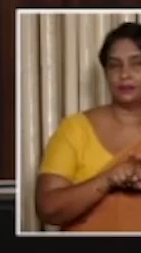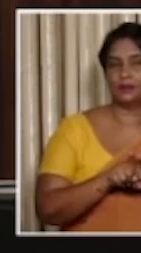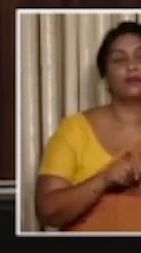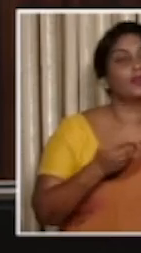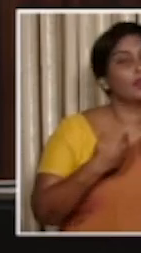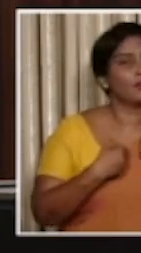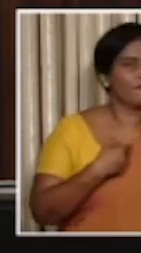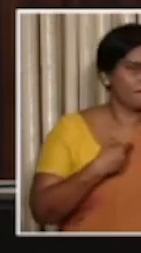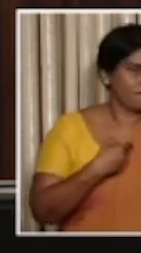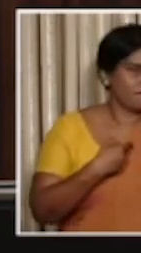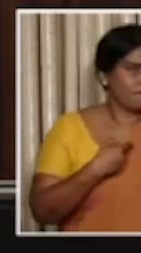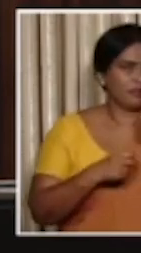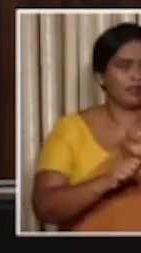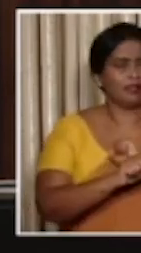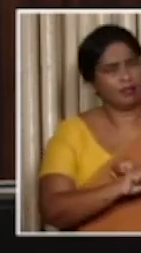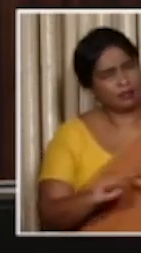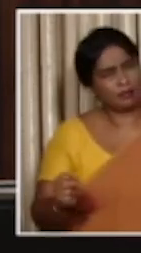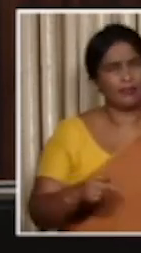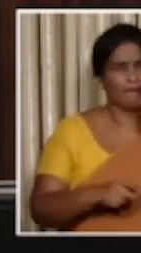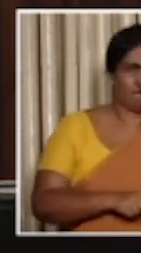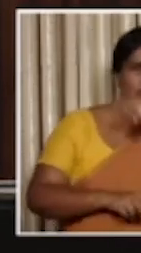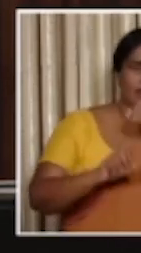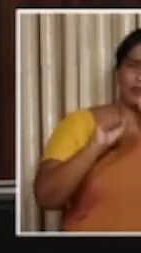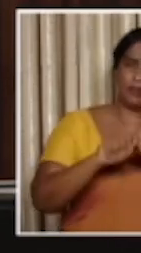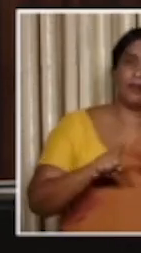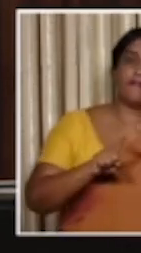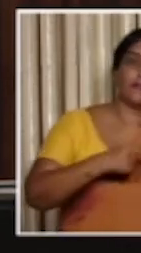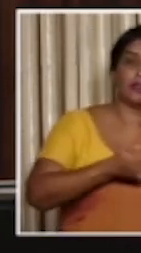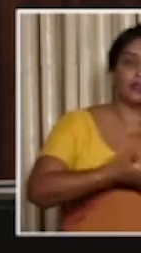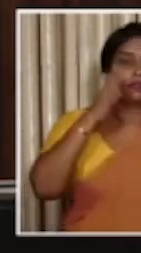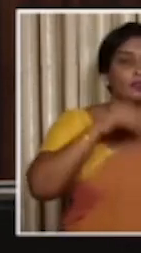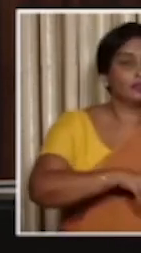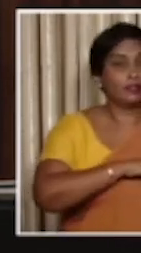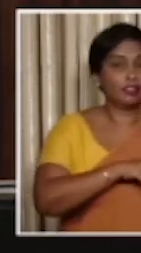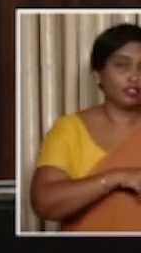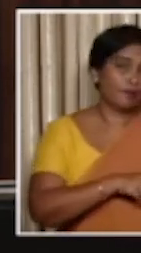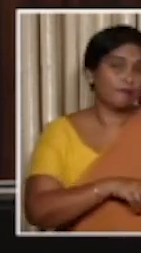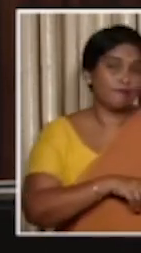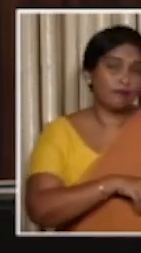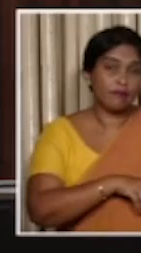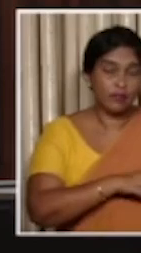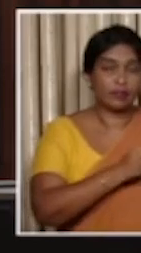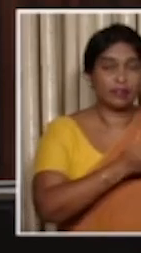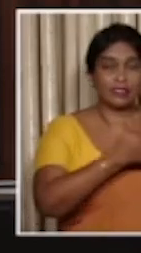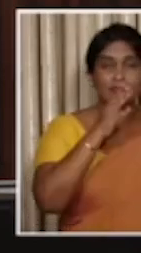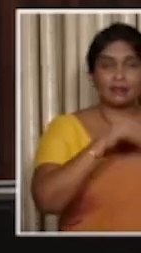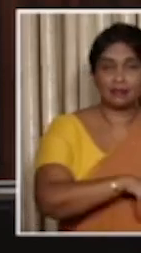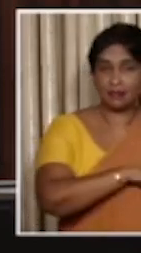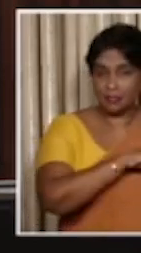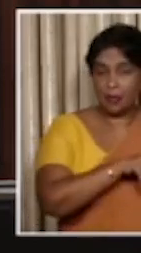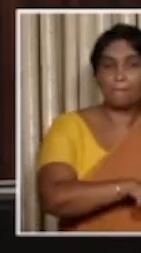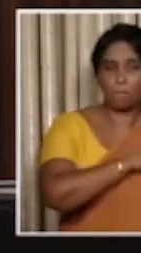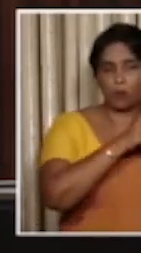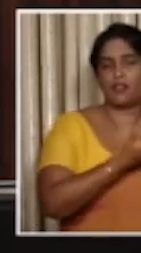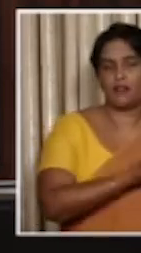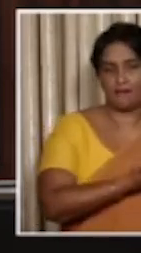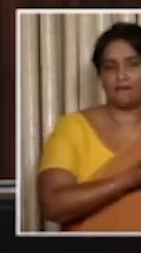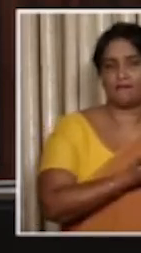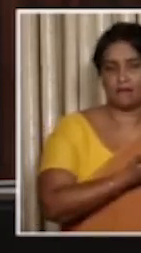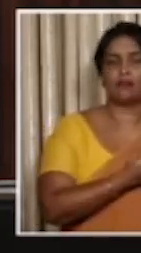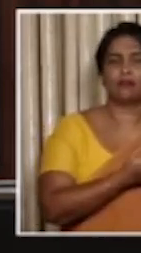අප කෙරෙහි විශ්වාසය නොතබුවත් වෙනත් දේශපාලන ව්‍යාපාර කෙරෙහි විශ්වාසය තබලා තිබෙන ජන කණ්ඩායම් ඉන්නෝ.